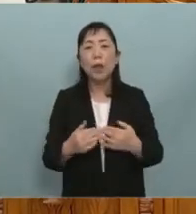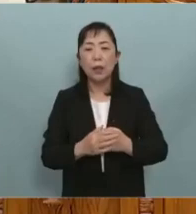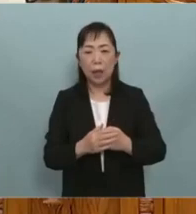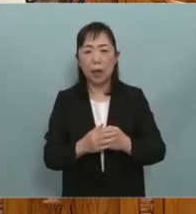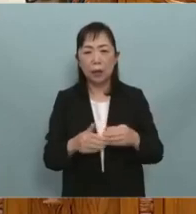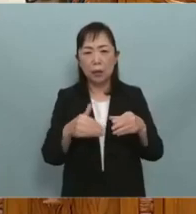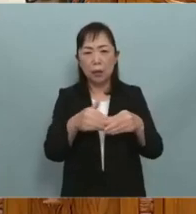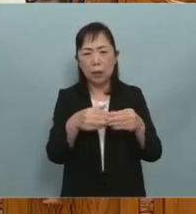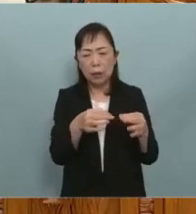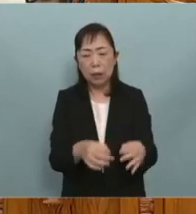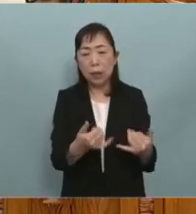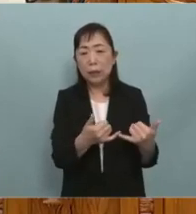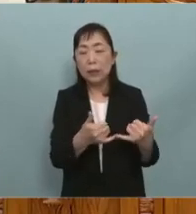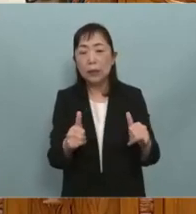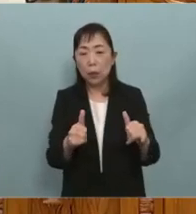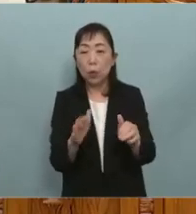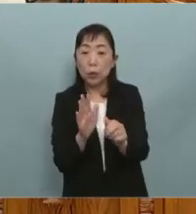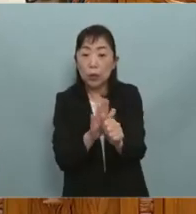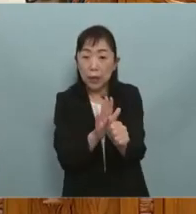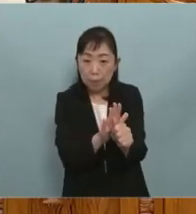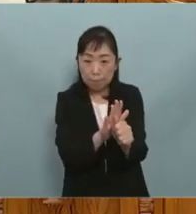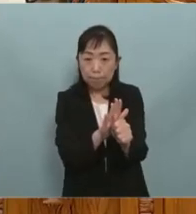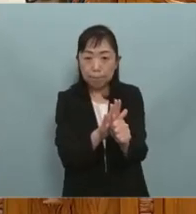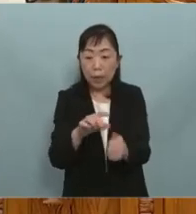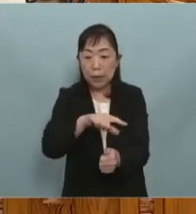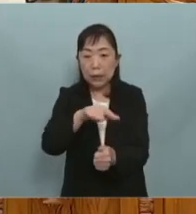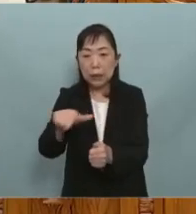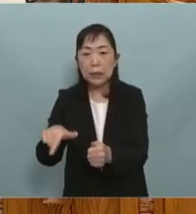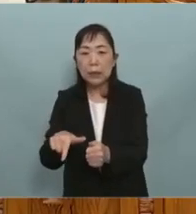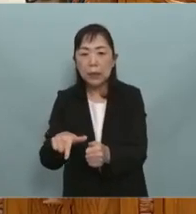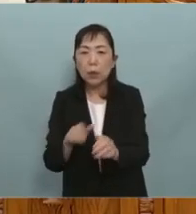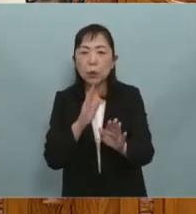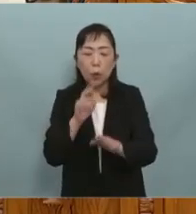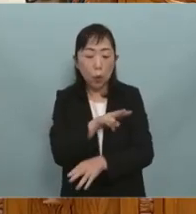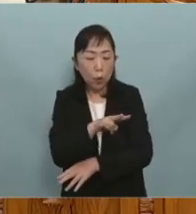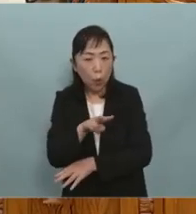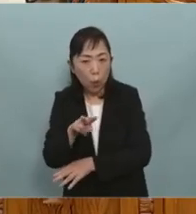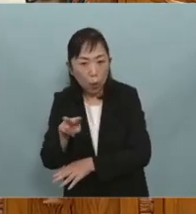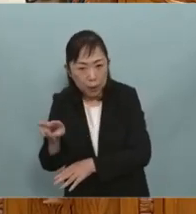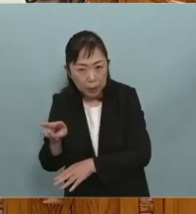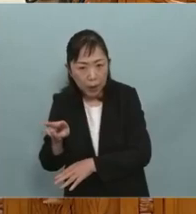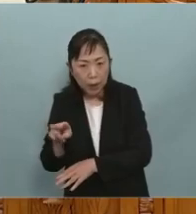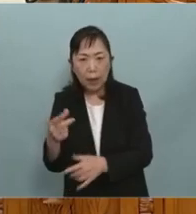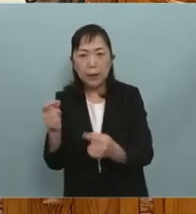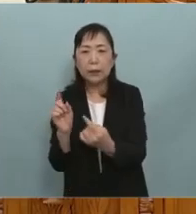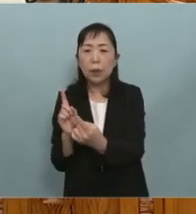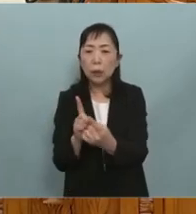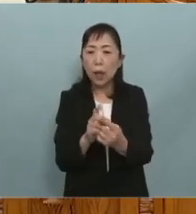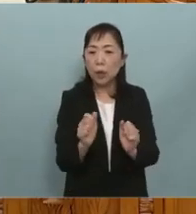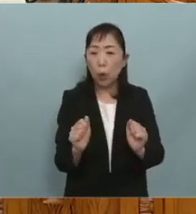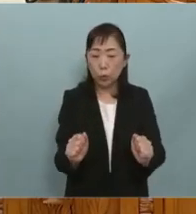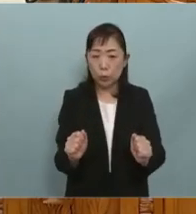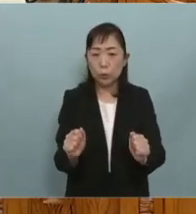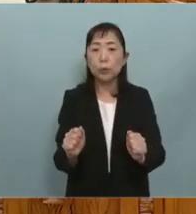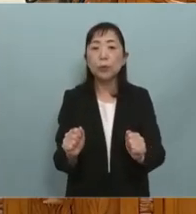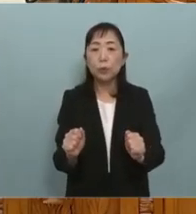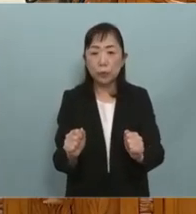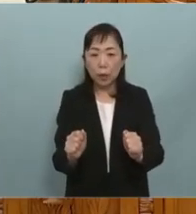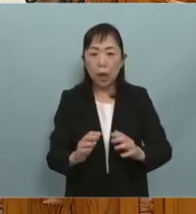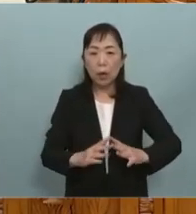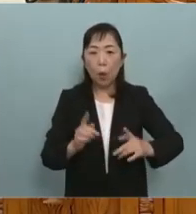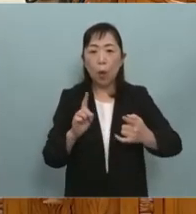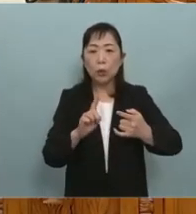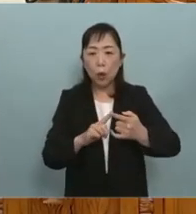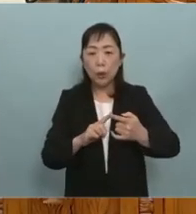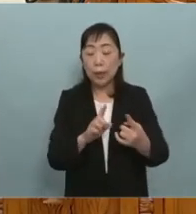所得者世帯への支援や地域の実情に応じた決め細かい対応を行うこと構造的な